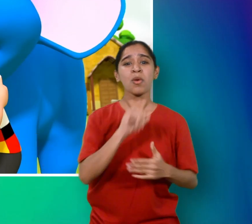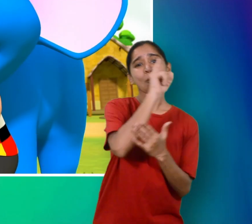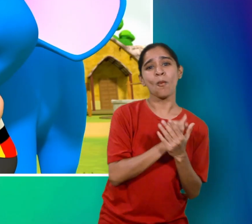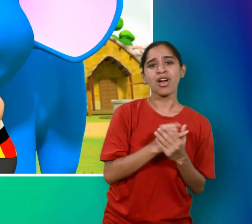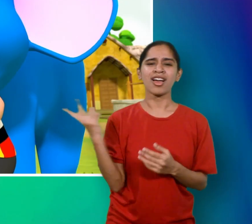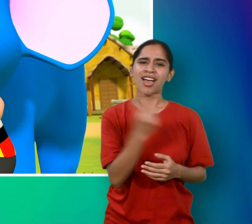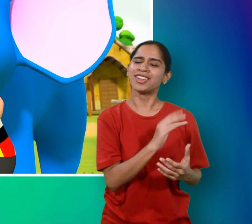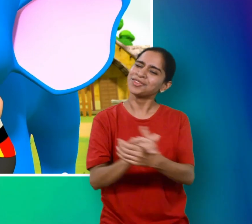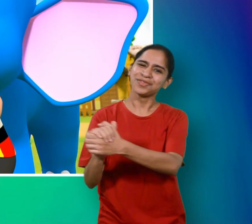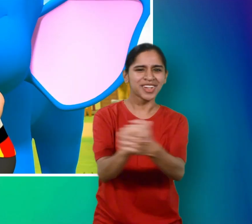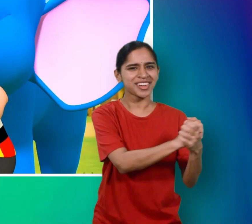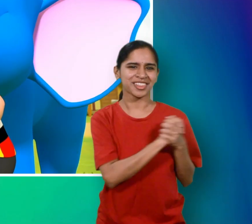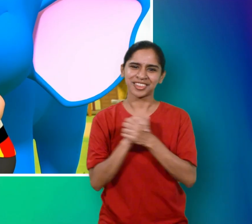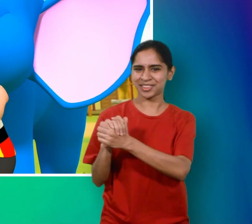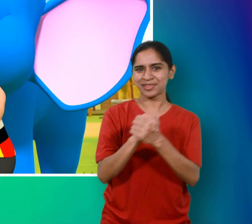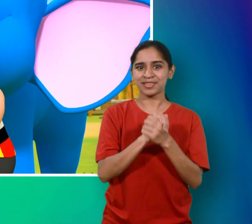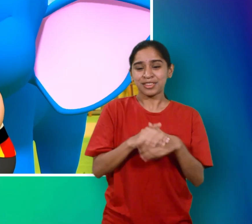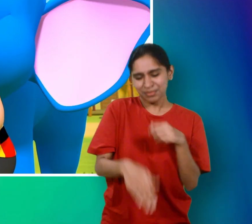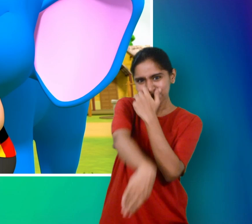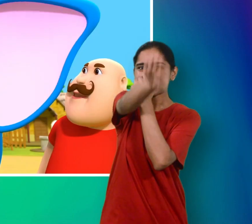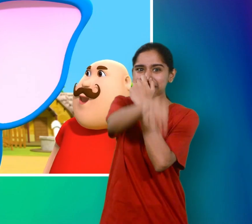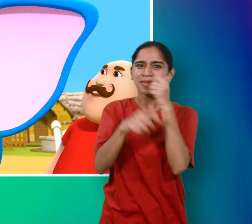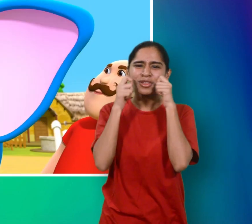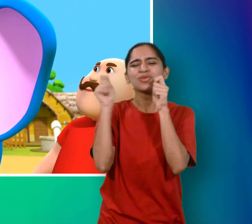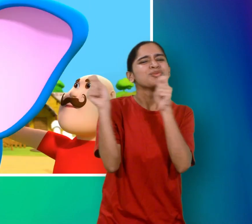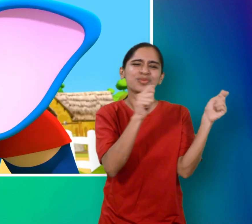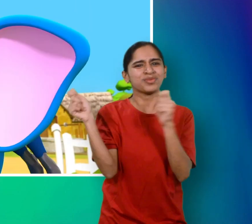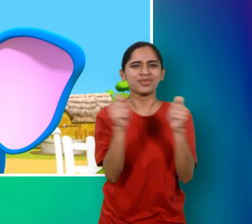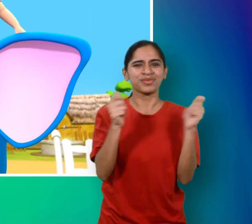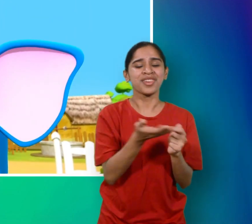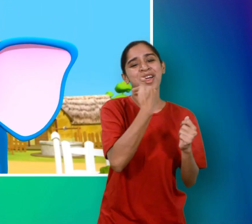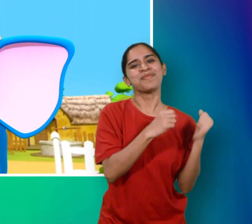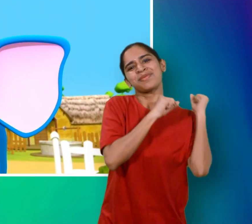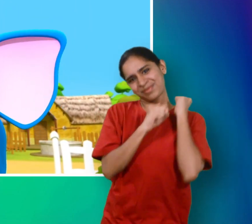मोटू पतलू थे दो साथी, लाए एक प्यारा सा हाथी।